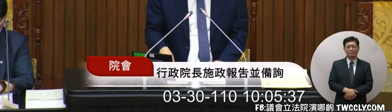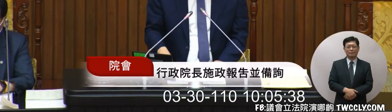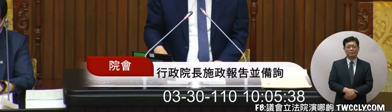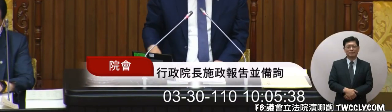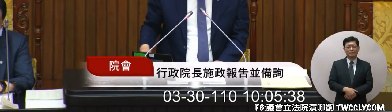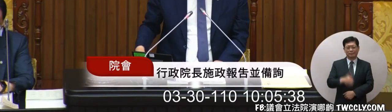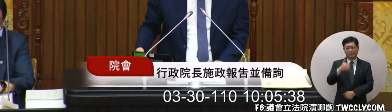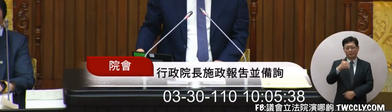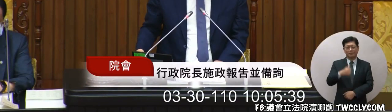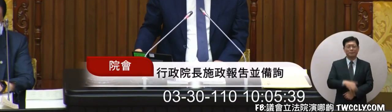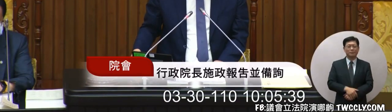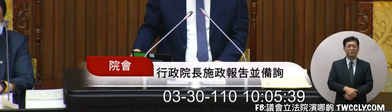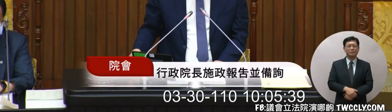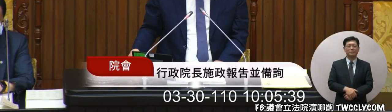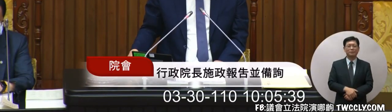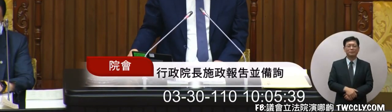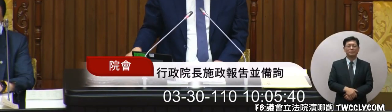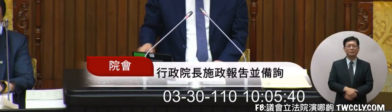謝謝